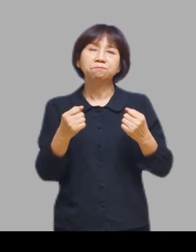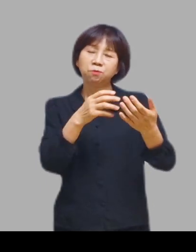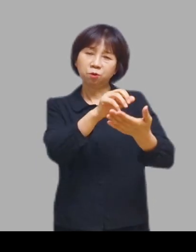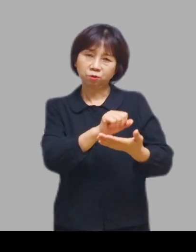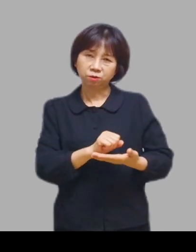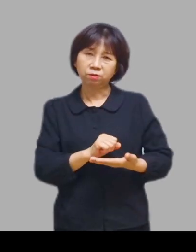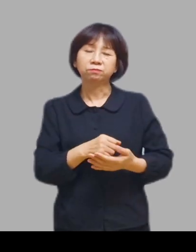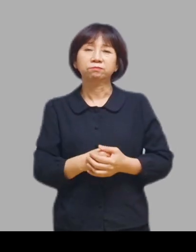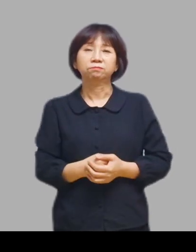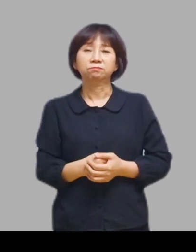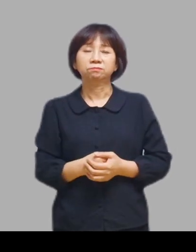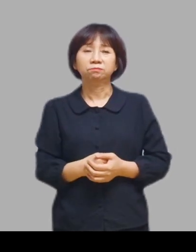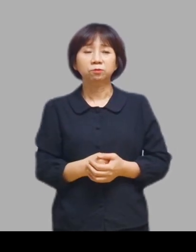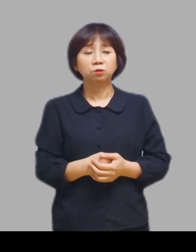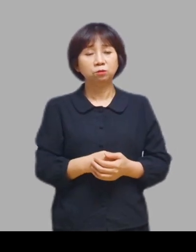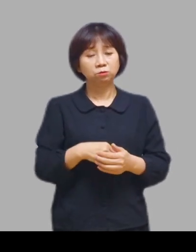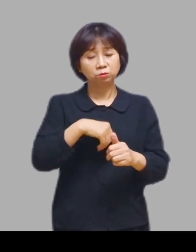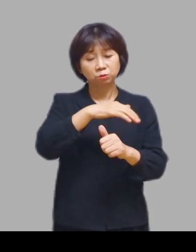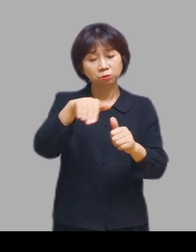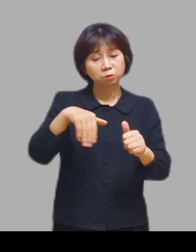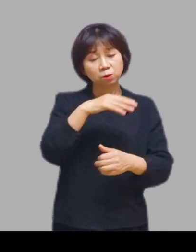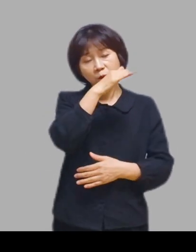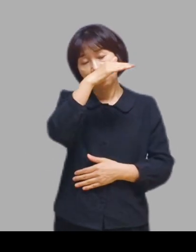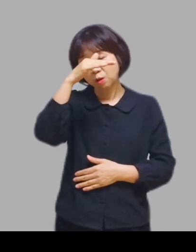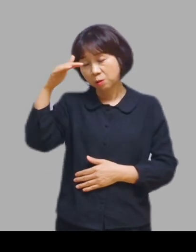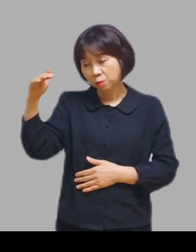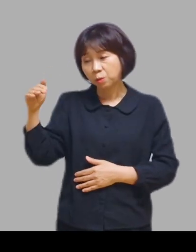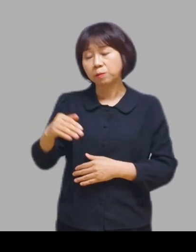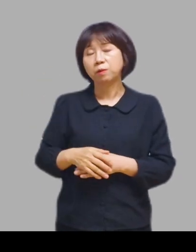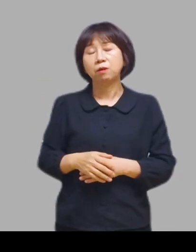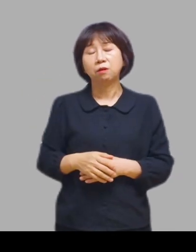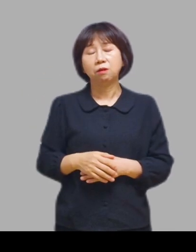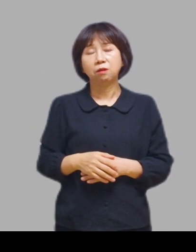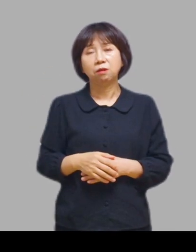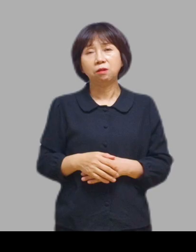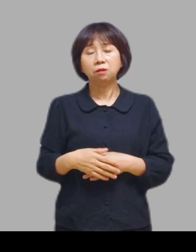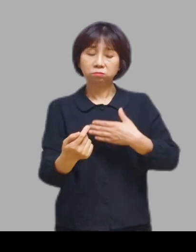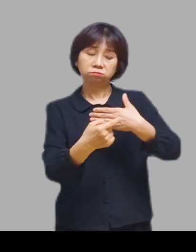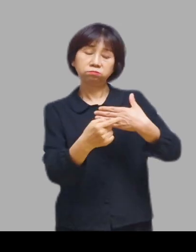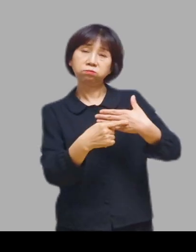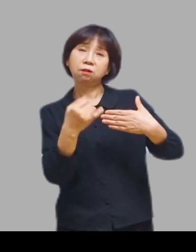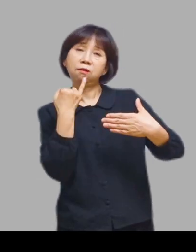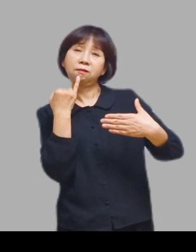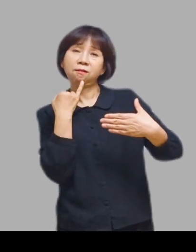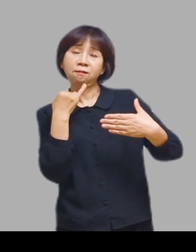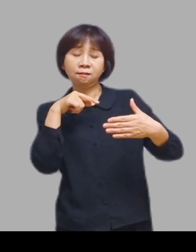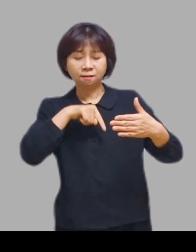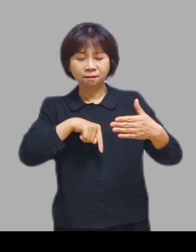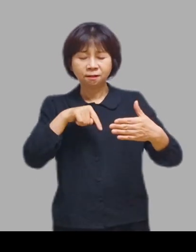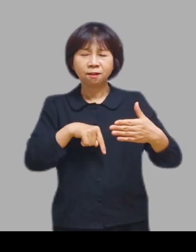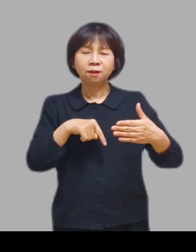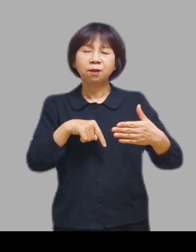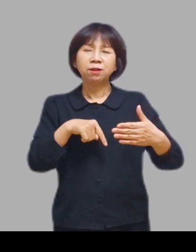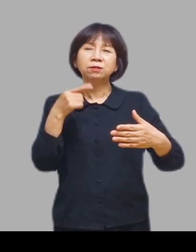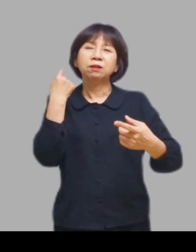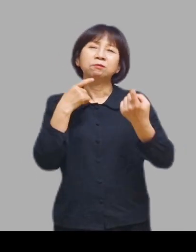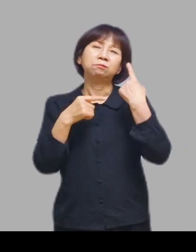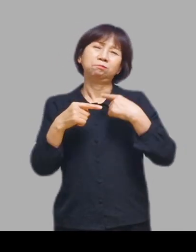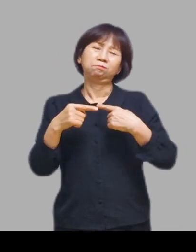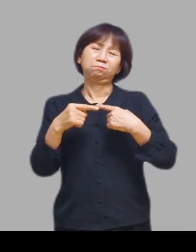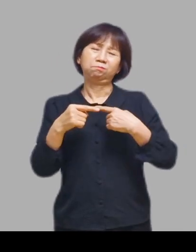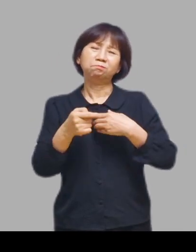조금만 돌아보면 겉으로는 괜찮아 보여도요, 그 마음속에 상처를 가지고 가는